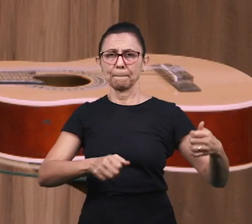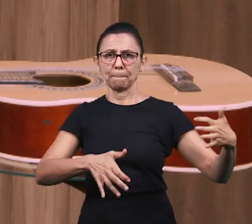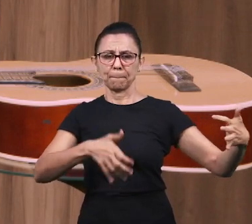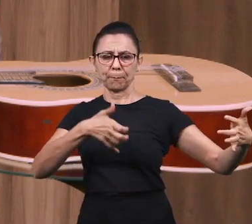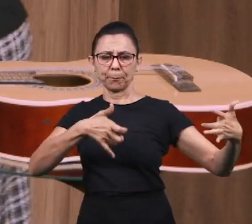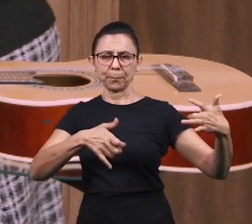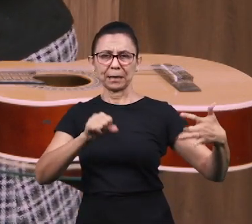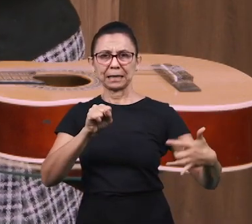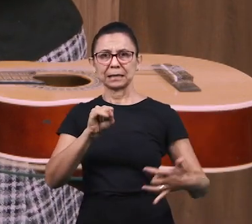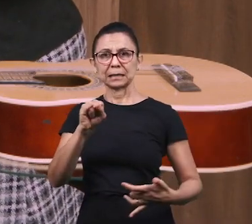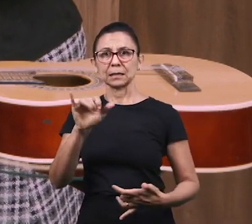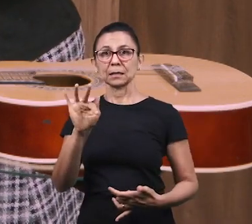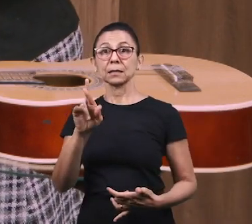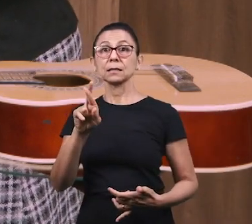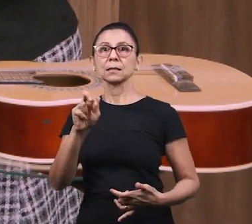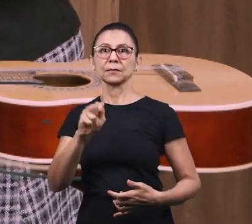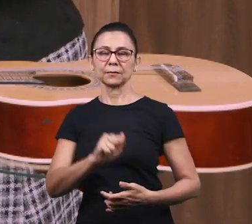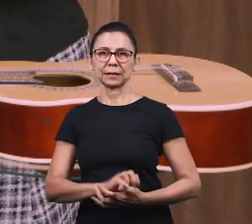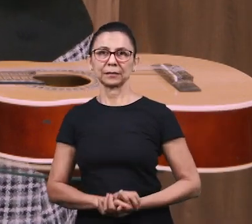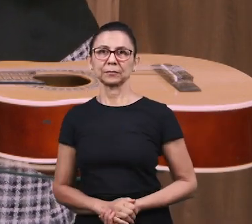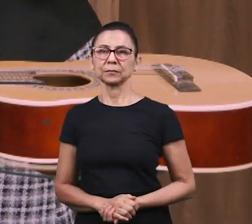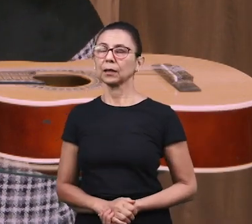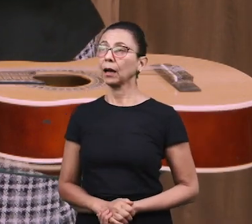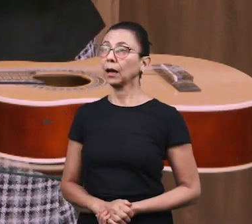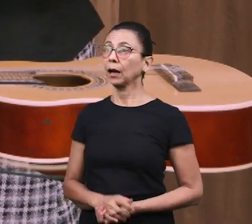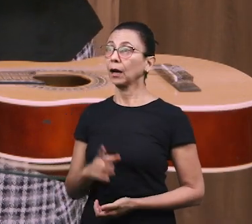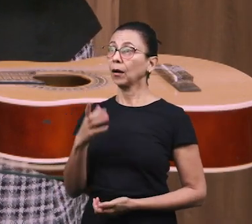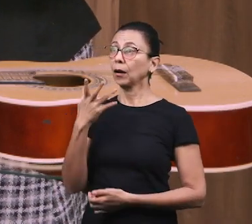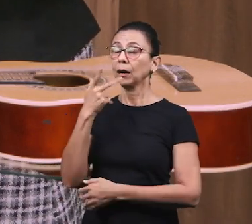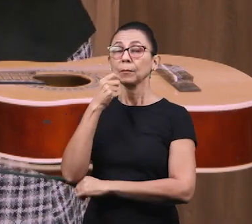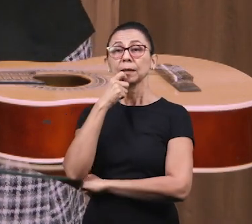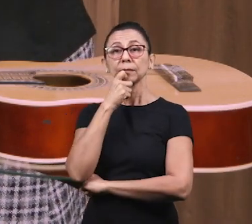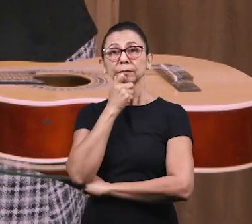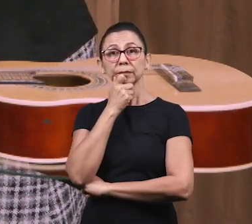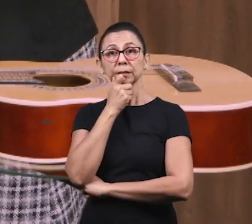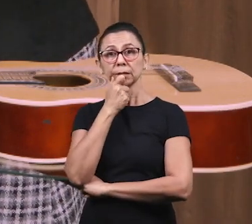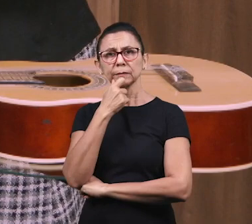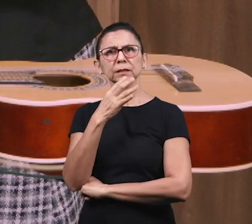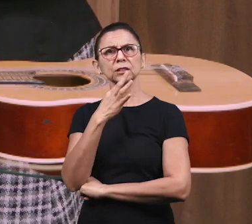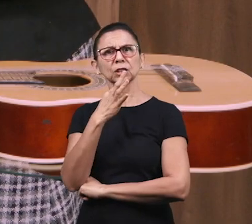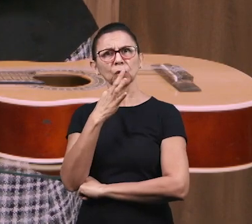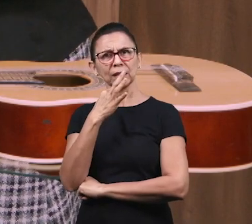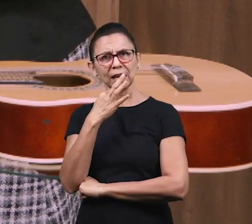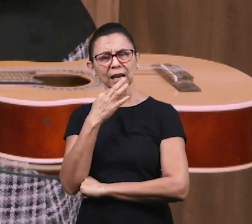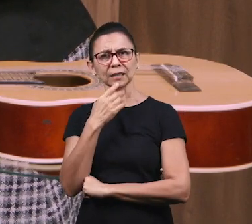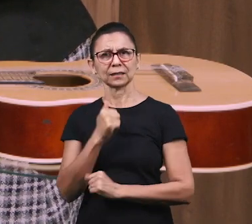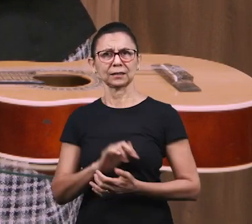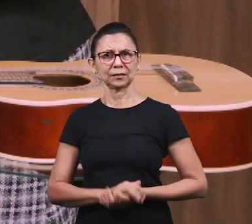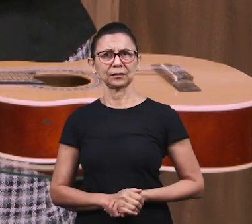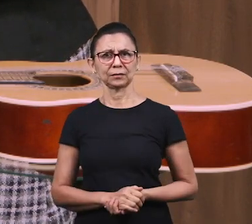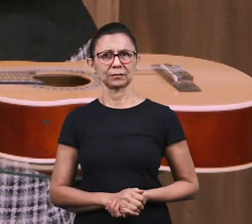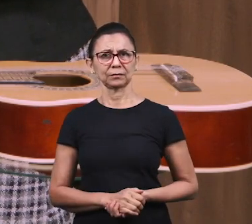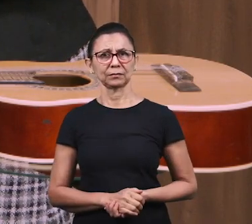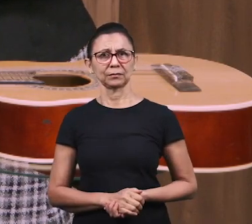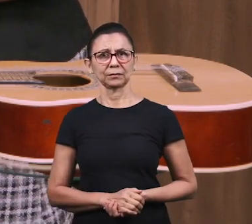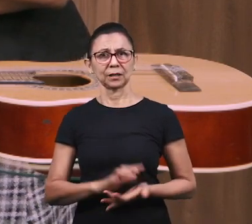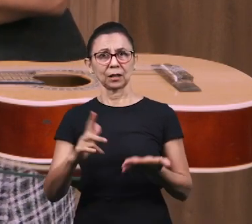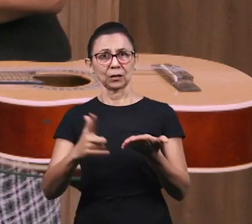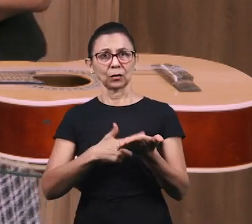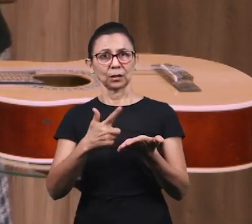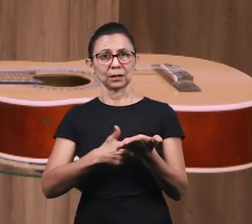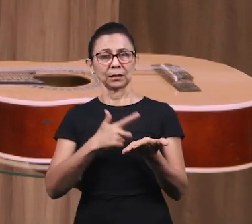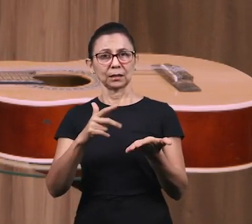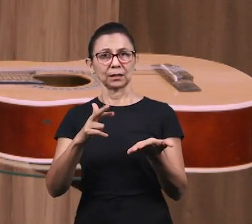cifre. Regardez quelle merveille. Vous connaissez déjà notre cahier de chant chiffré à noter.